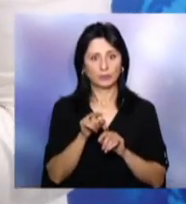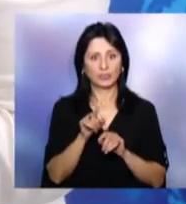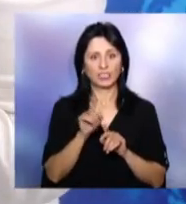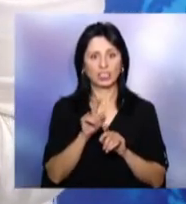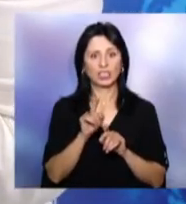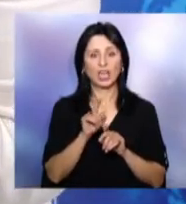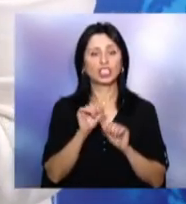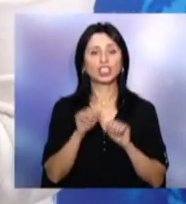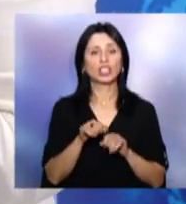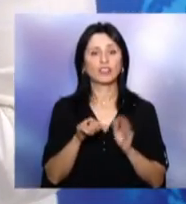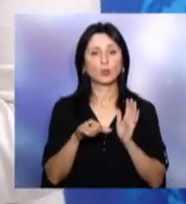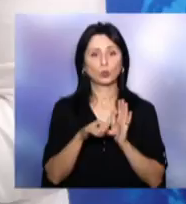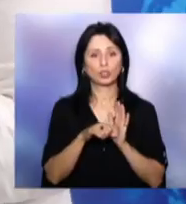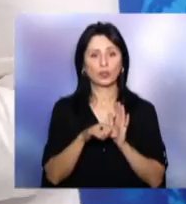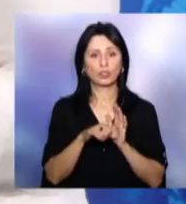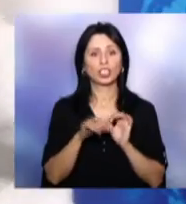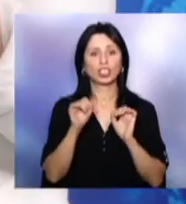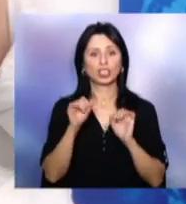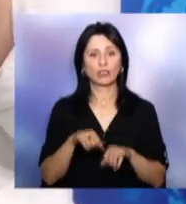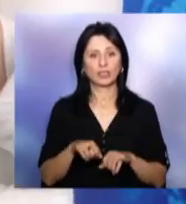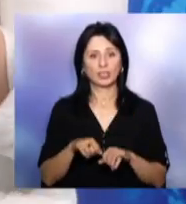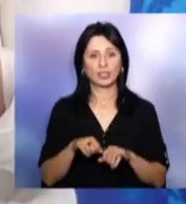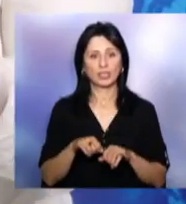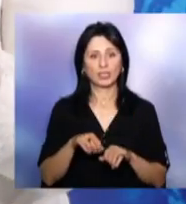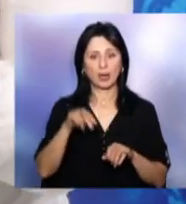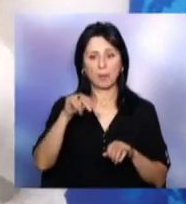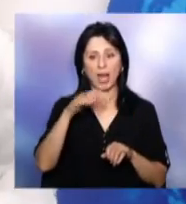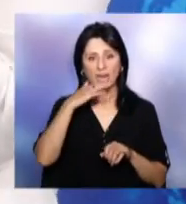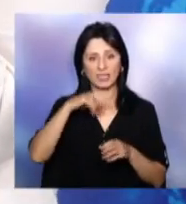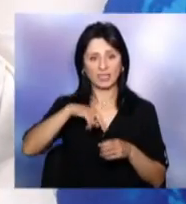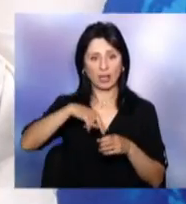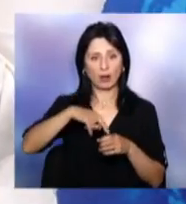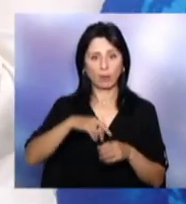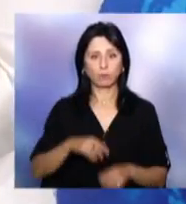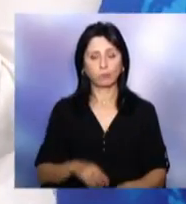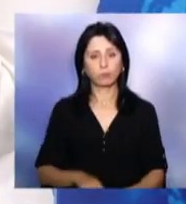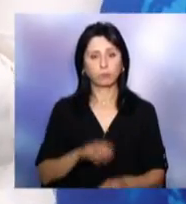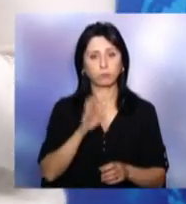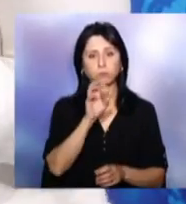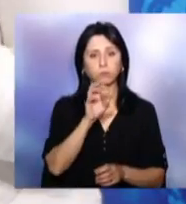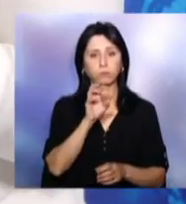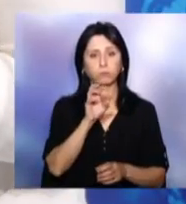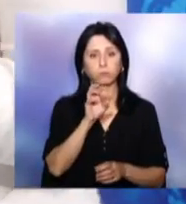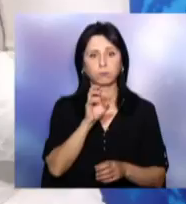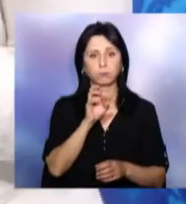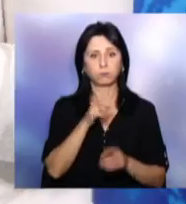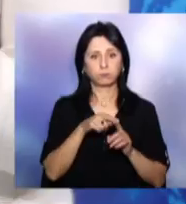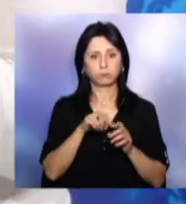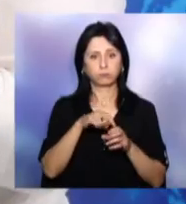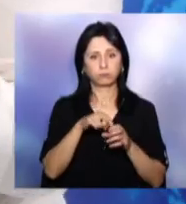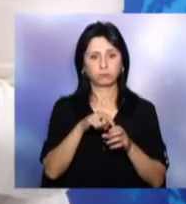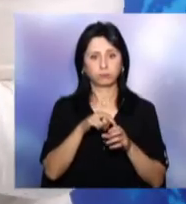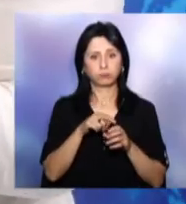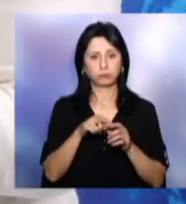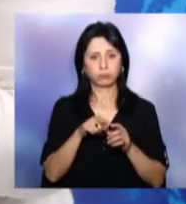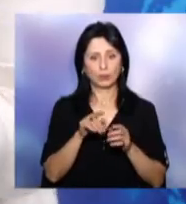რითი შეგვიძლია რომ ვუშველოთ. შეგვიძლია მარილიანი წყალი დავიგუბოთ პირში. ბაქტერიოციდულად, ანუ